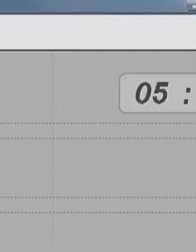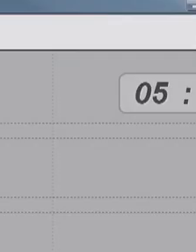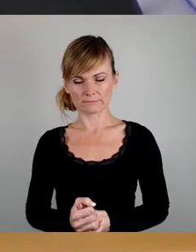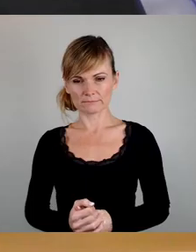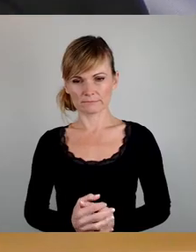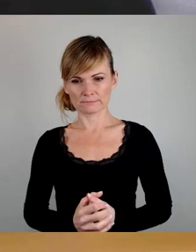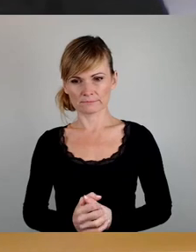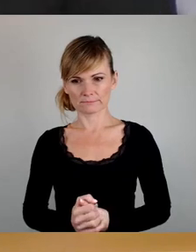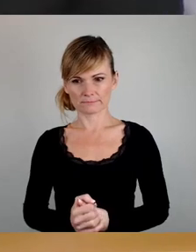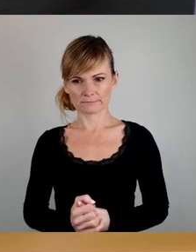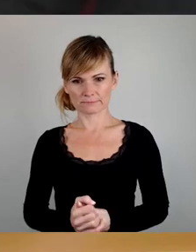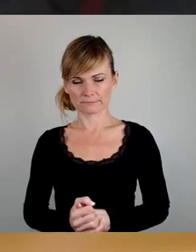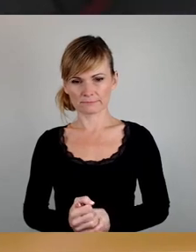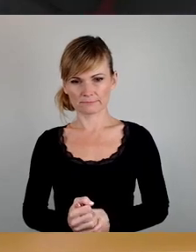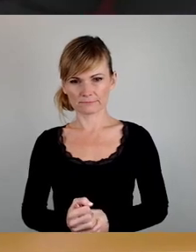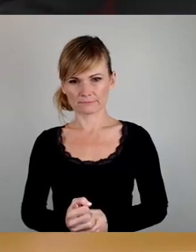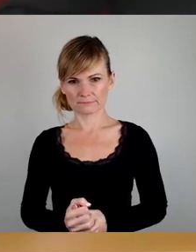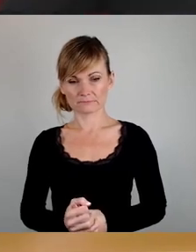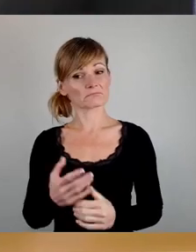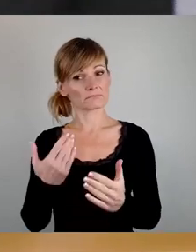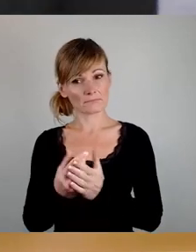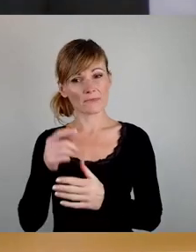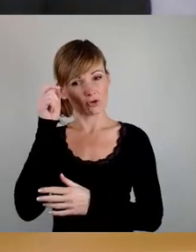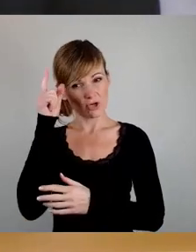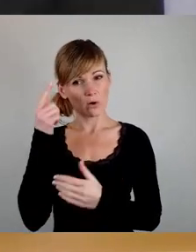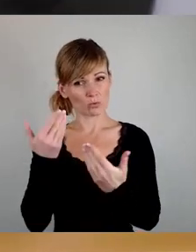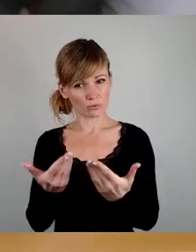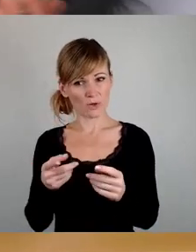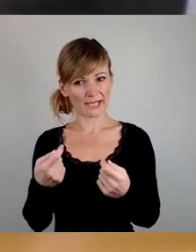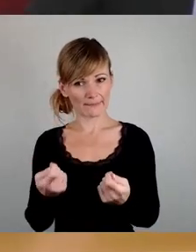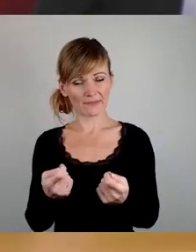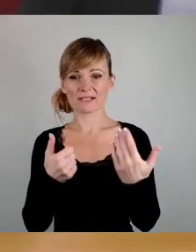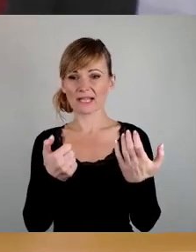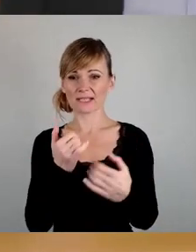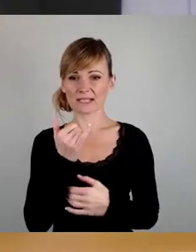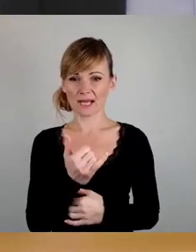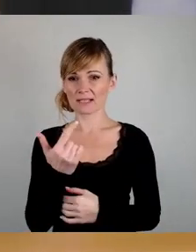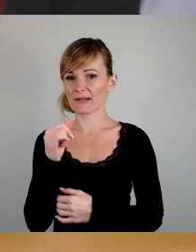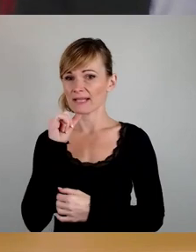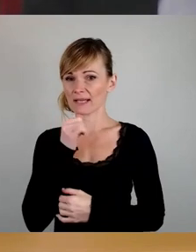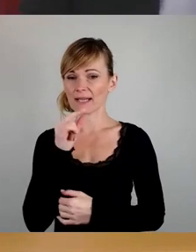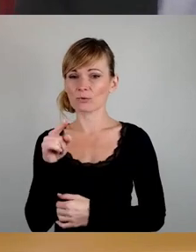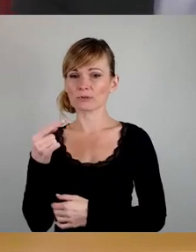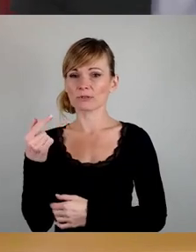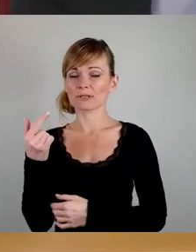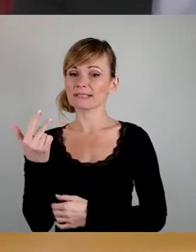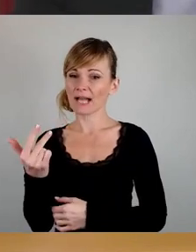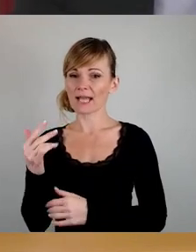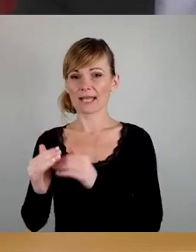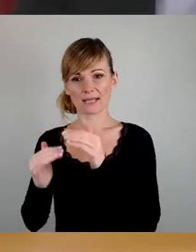Das war außerordentlich schlau gewesen. Wir haben 60 Ja-Stimmen, 2 Nein-Stimmen und 3 Enthaltungen.